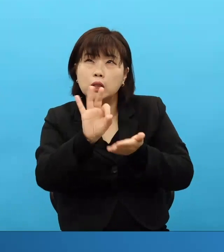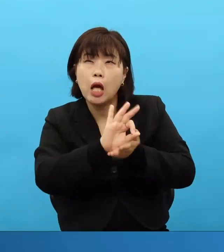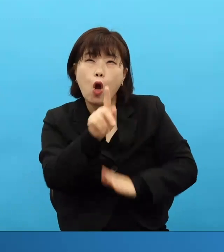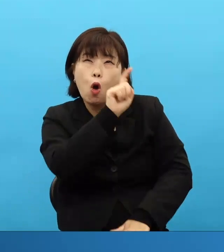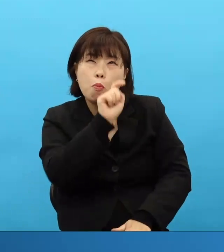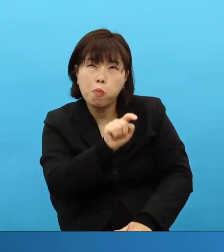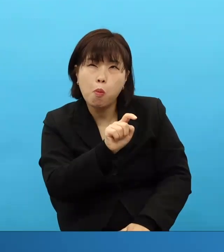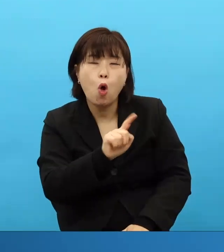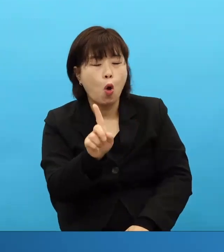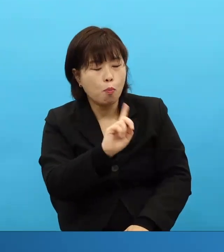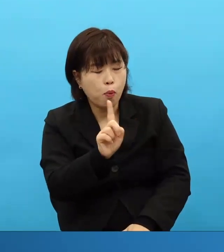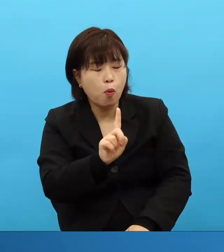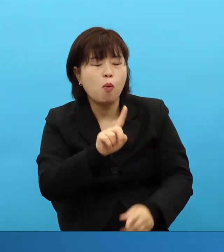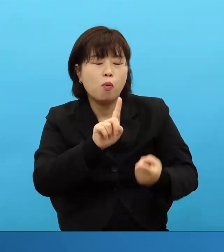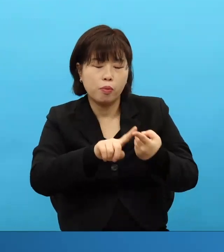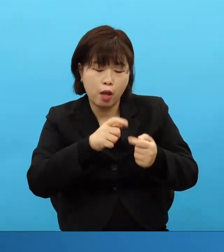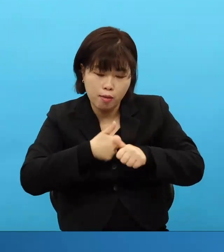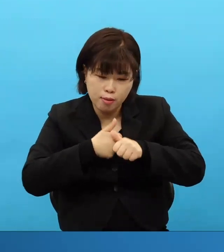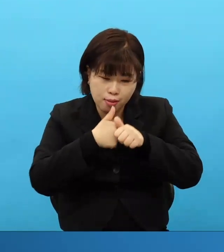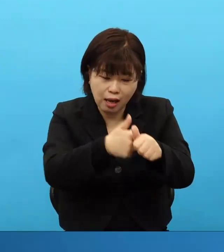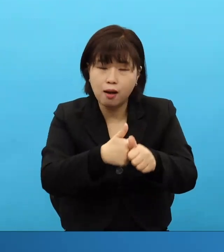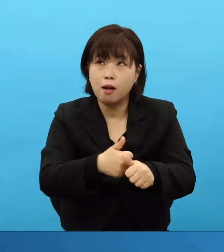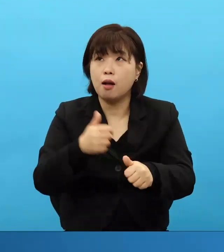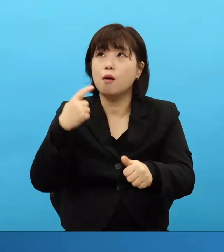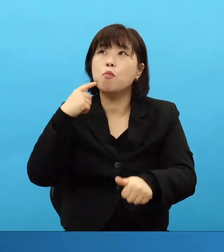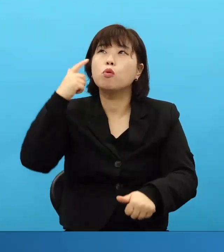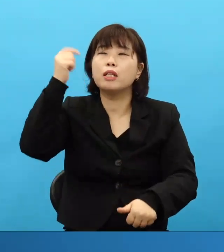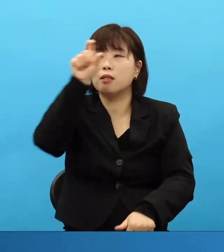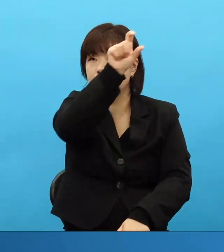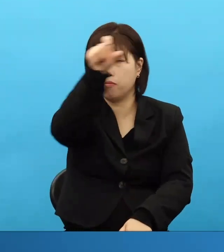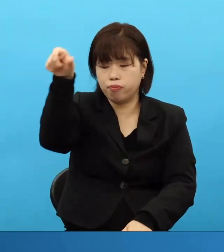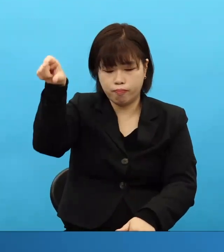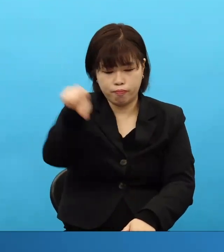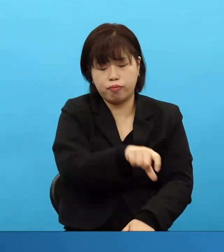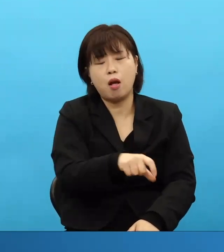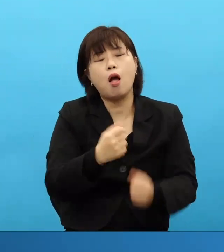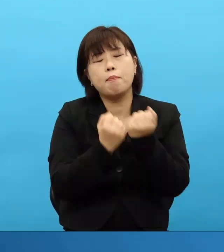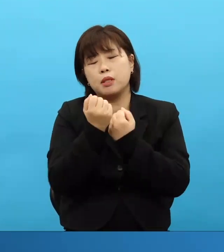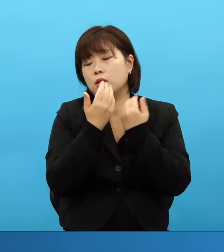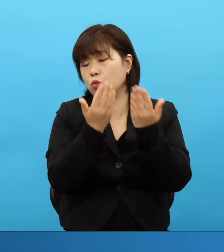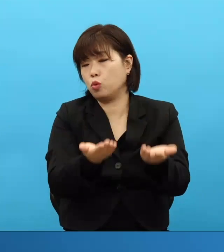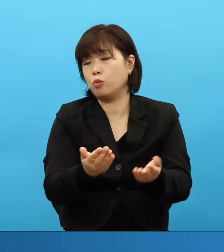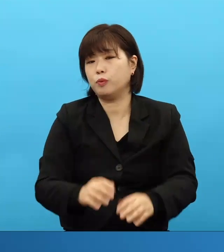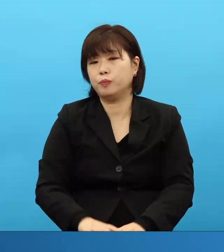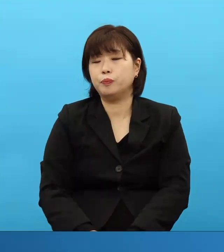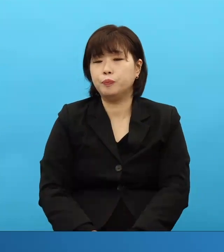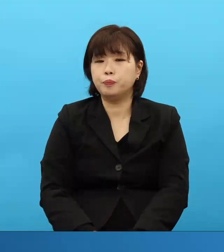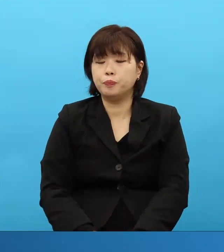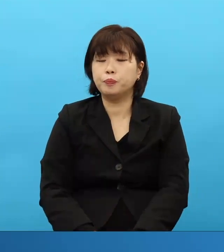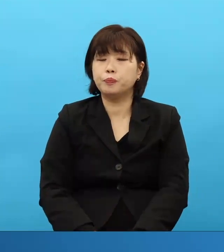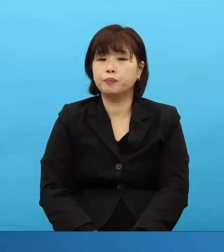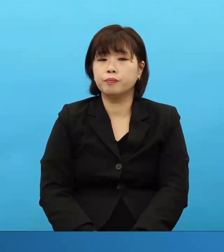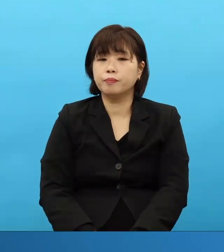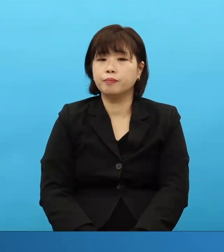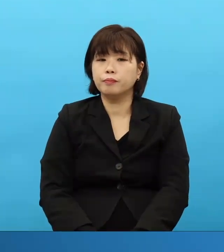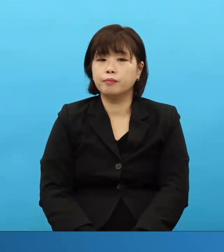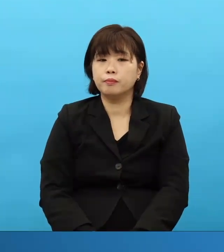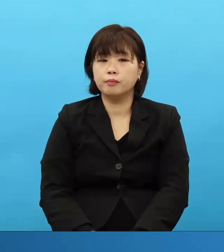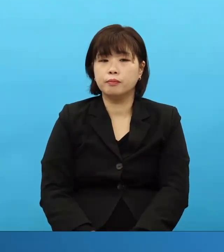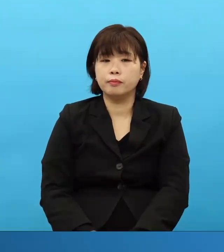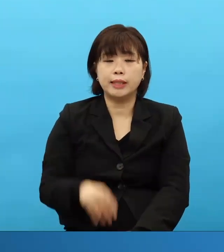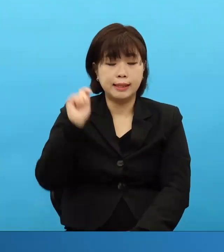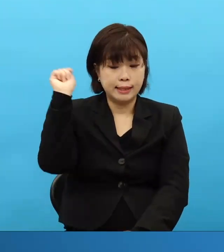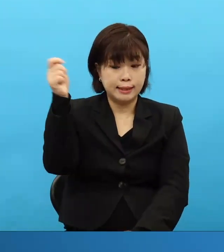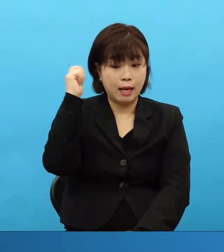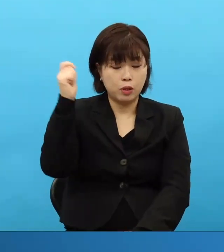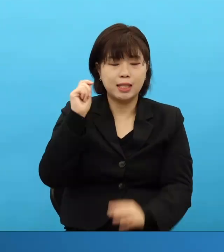활용해서. That person's tendencies, he utilizes 그게- all 그것도 of that. 메시지라니까요. Because that too is the message. 그래서 여러분들이 다윗이 어릴 때 자원이 보세요. And so look at